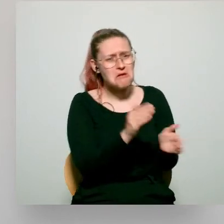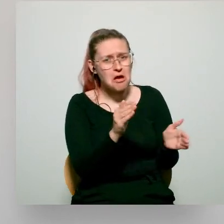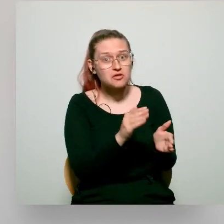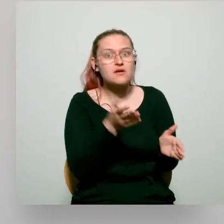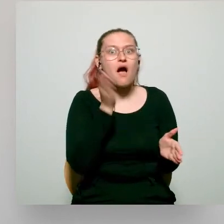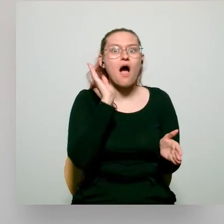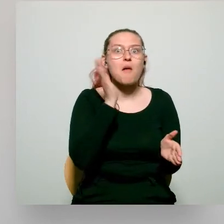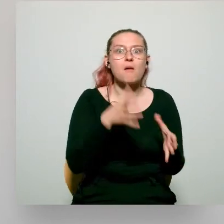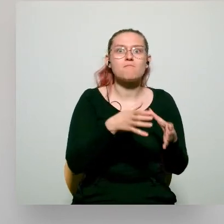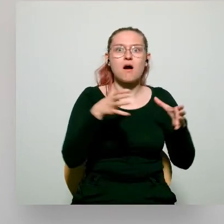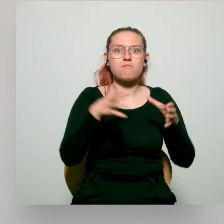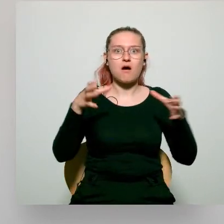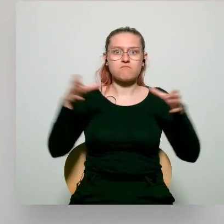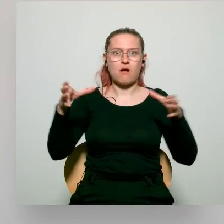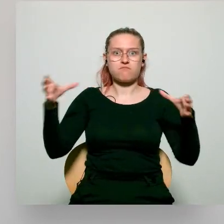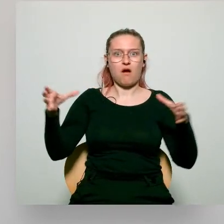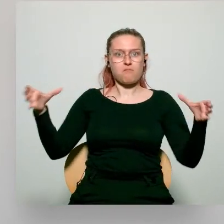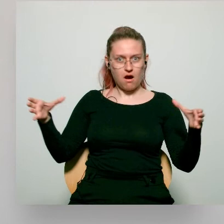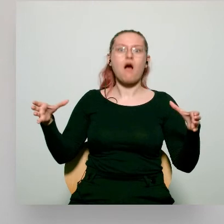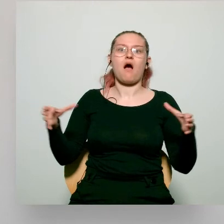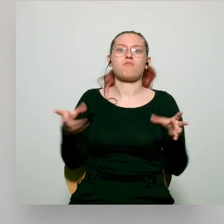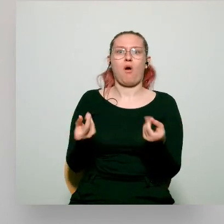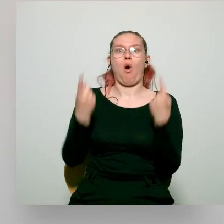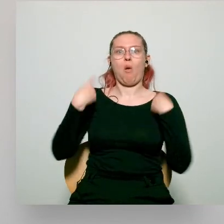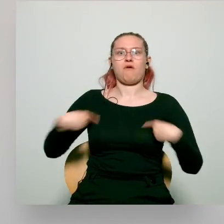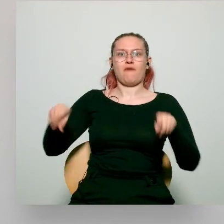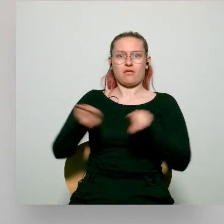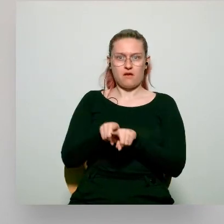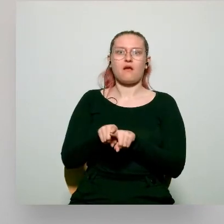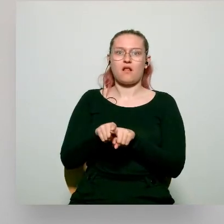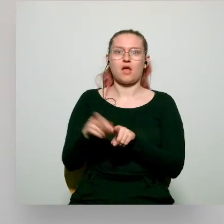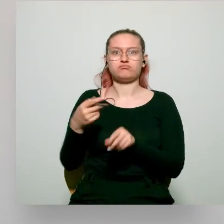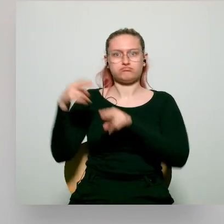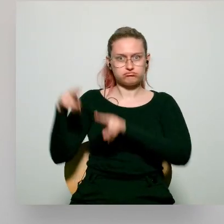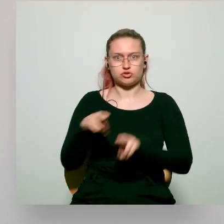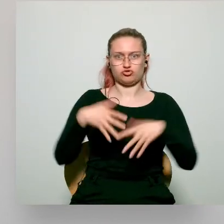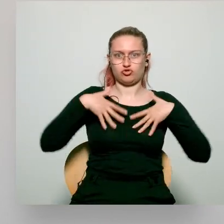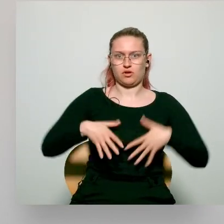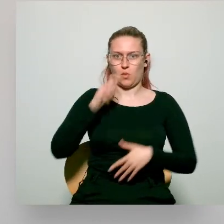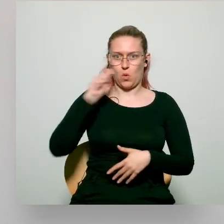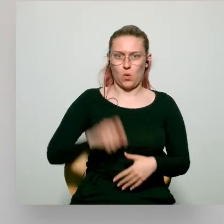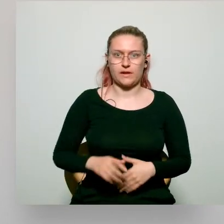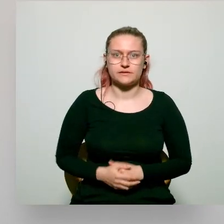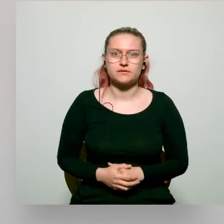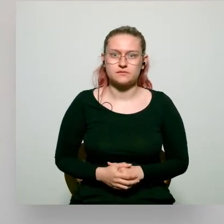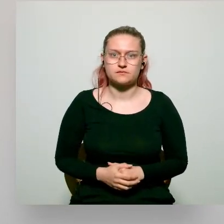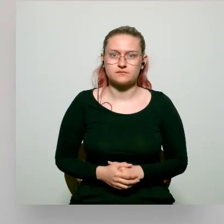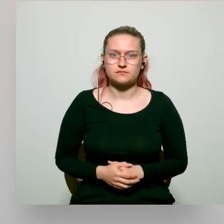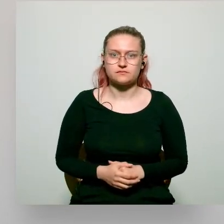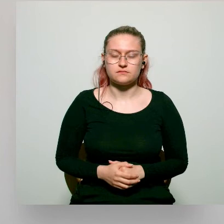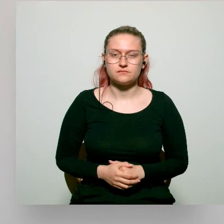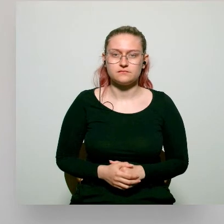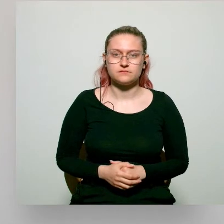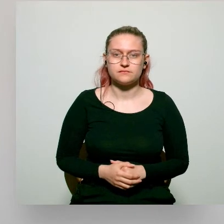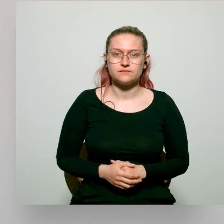Chodzi o samoidentyfikację taką obywatelską. W zasadzie zgadzam się ze wszystkim, co koledzy mówili tutaj. Nie będę